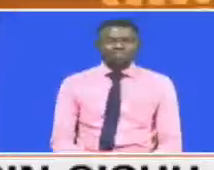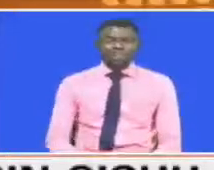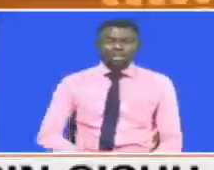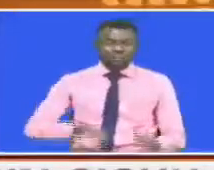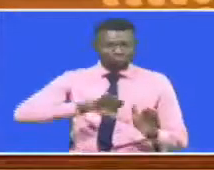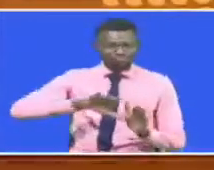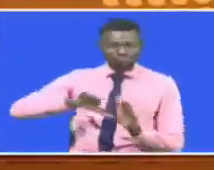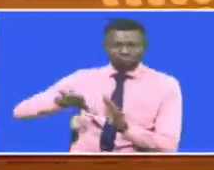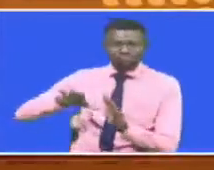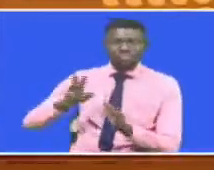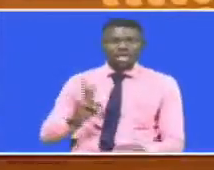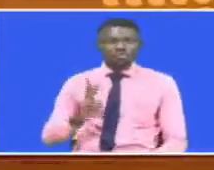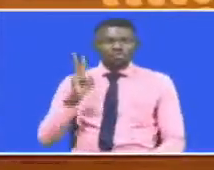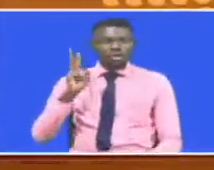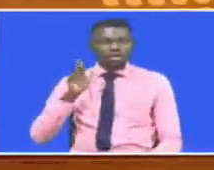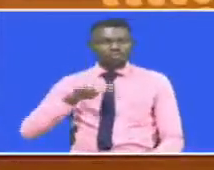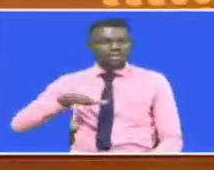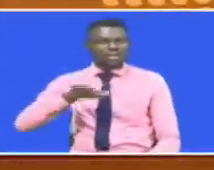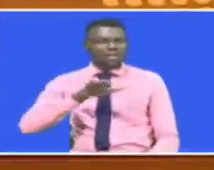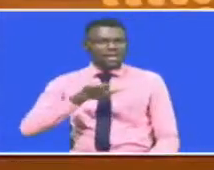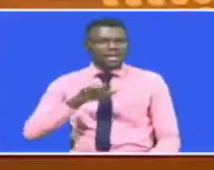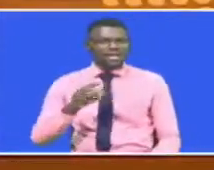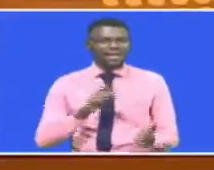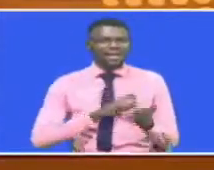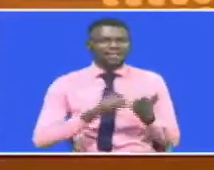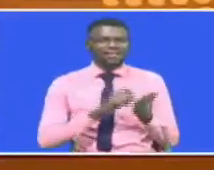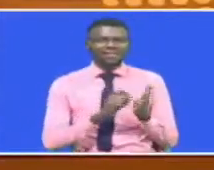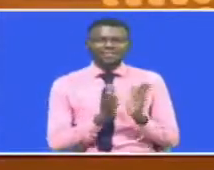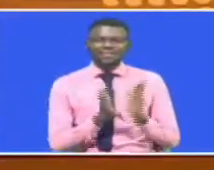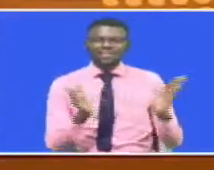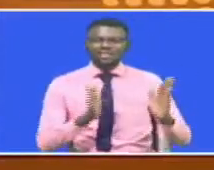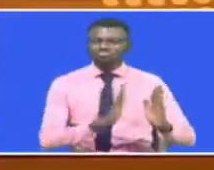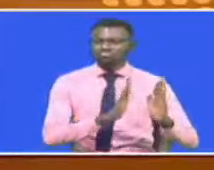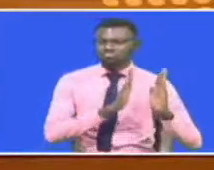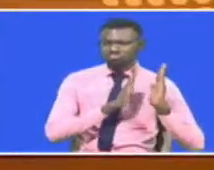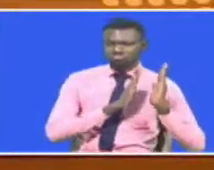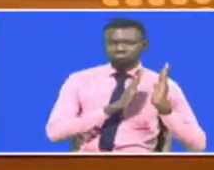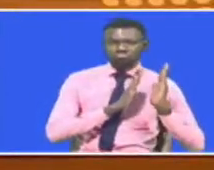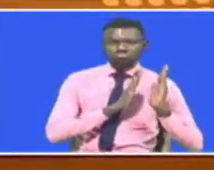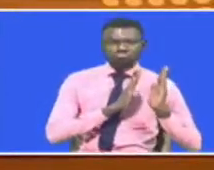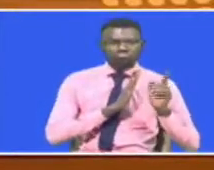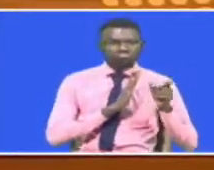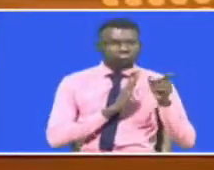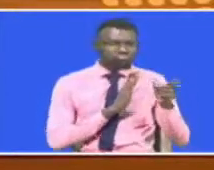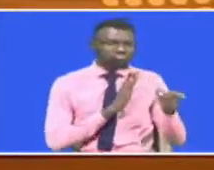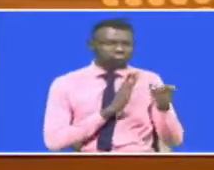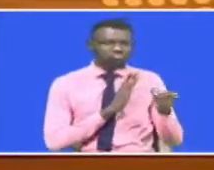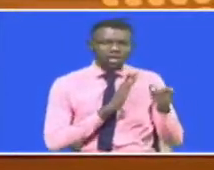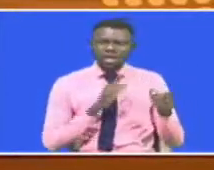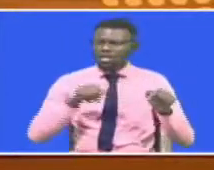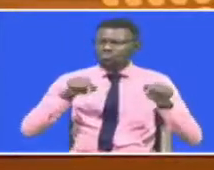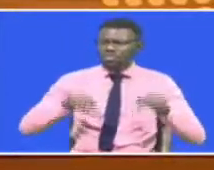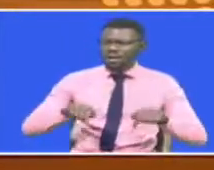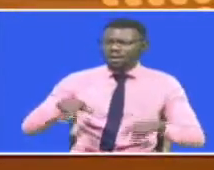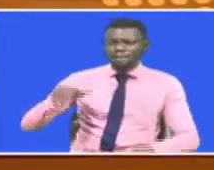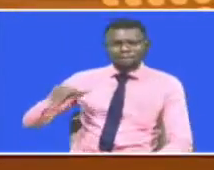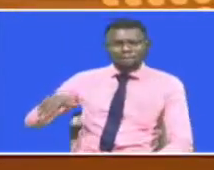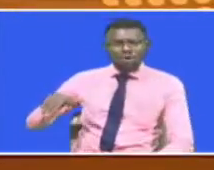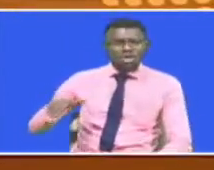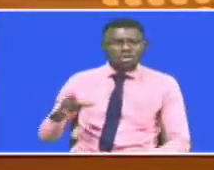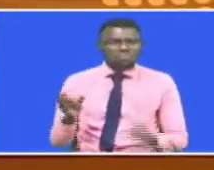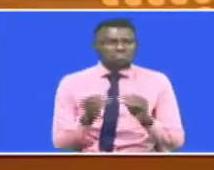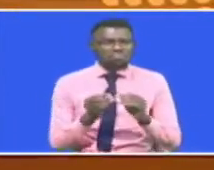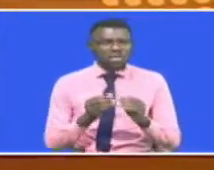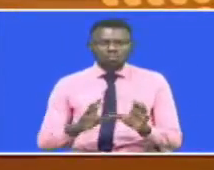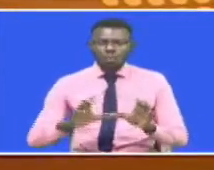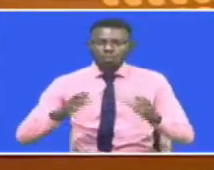Wasingishu tuelekee Wajir kule ambako katibu mkuu katika idara ya ulinzi wa jamii Joseph Mutari mapema hii leo alikutana na watu wanaoishi